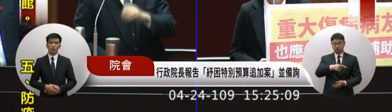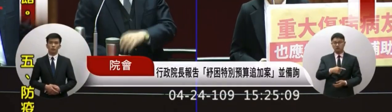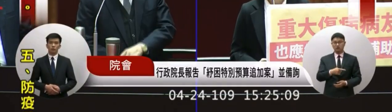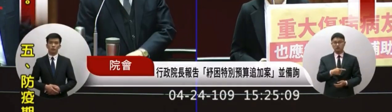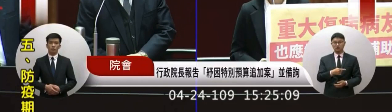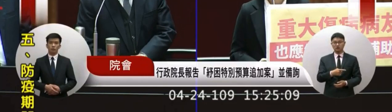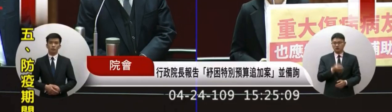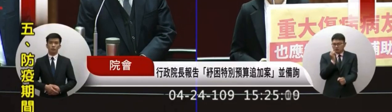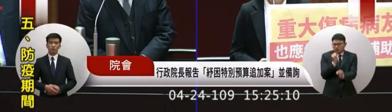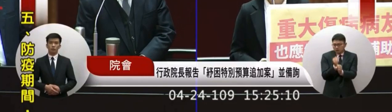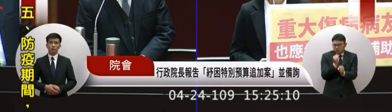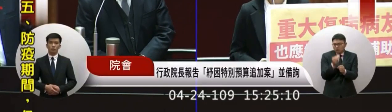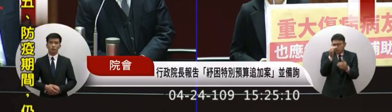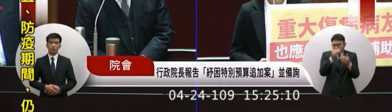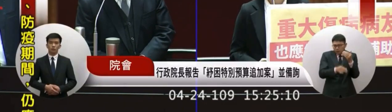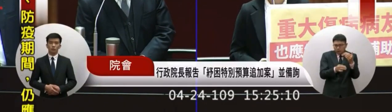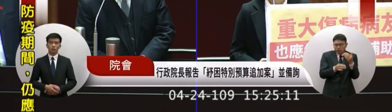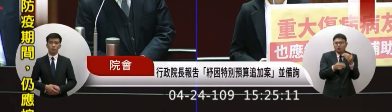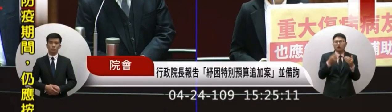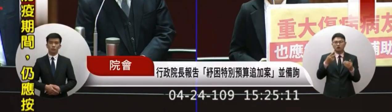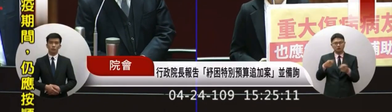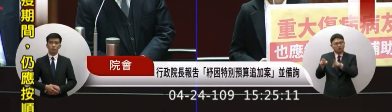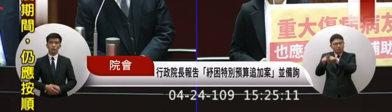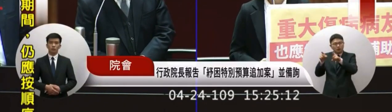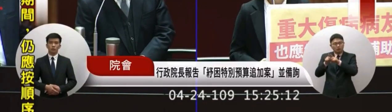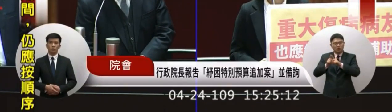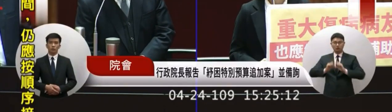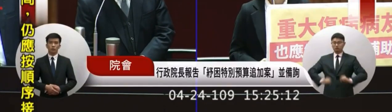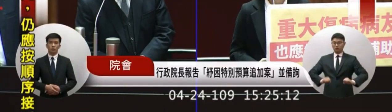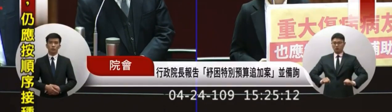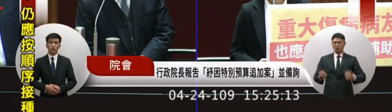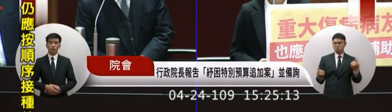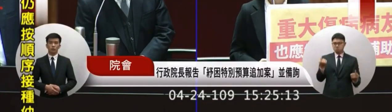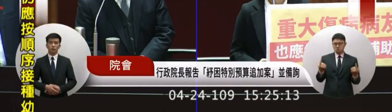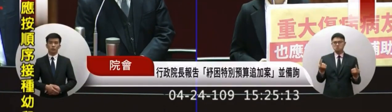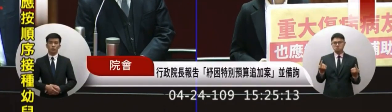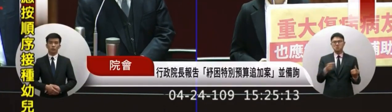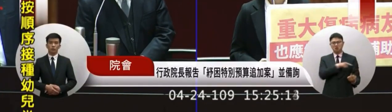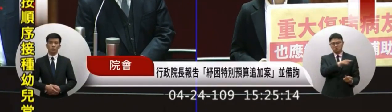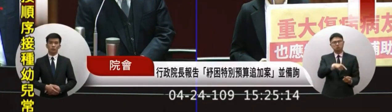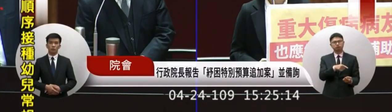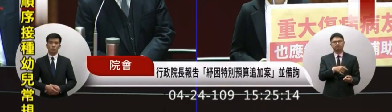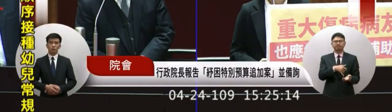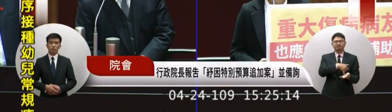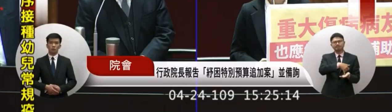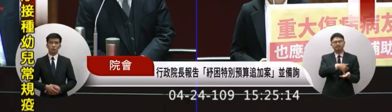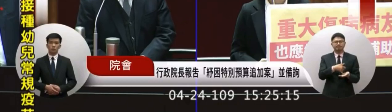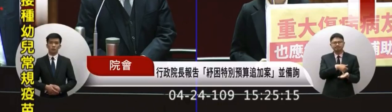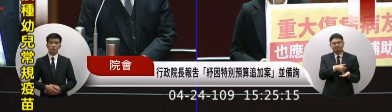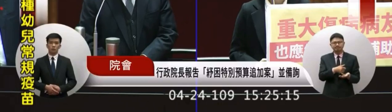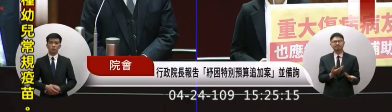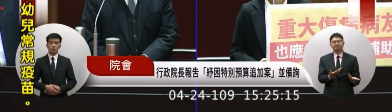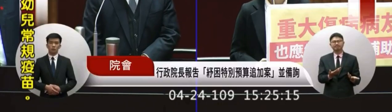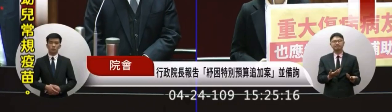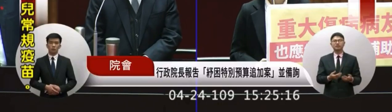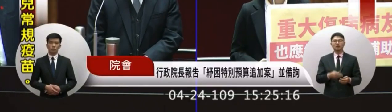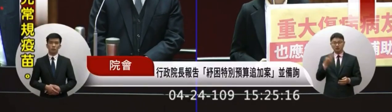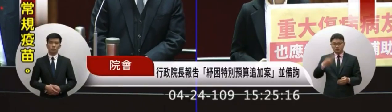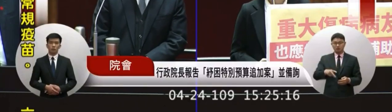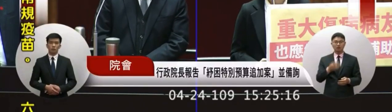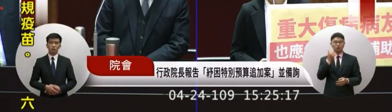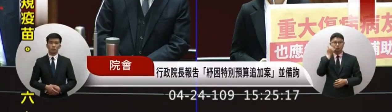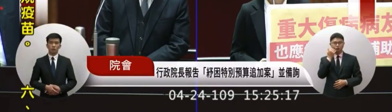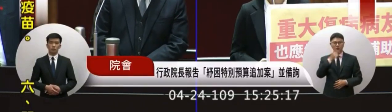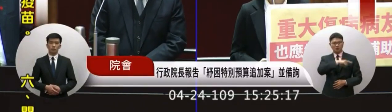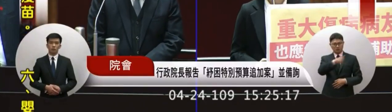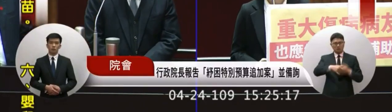他其实在工作的条件上原本就不如我们一般这些一般人来的那么的容易。那又或者是说他